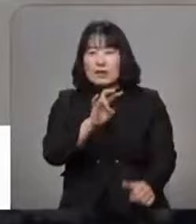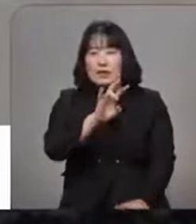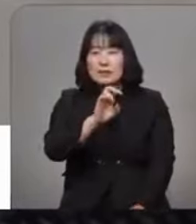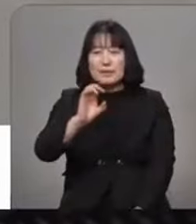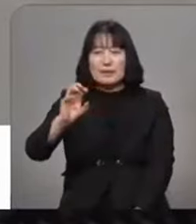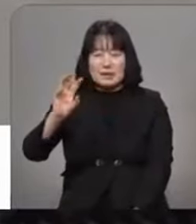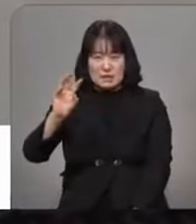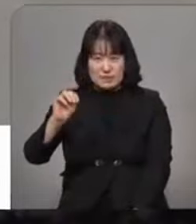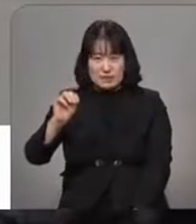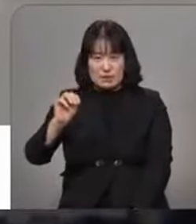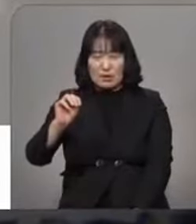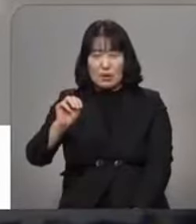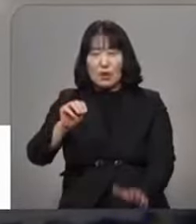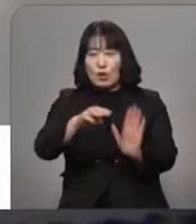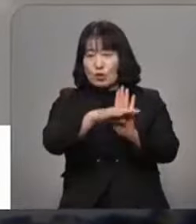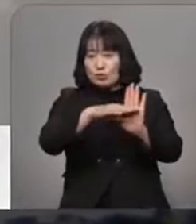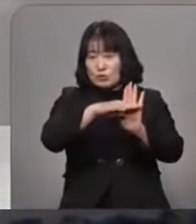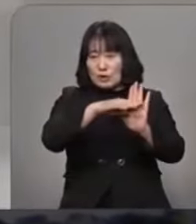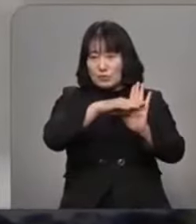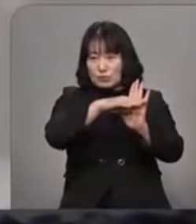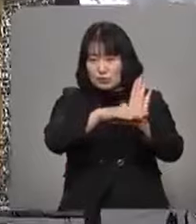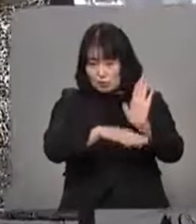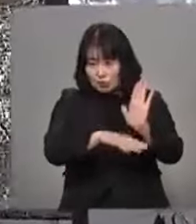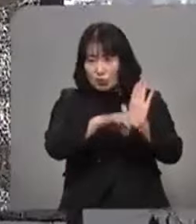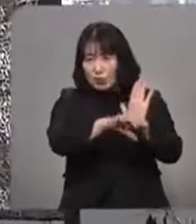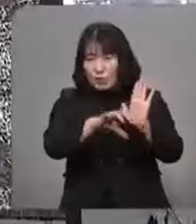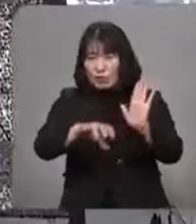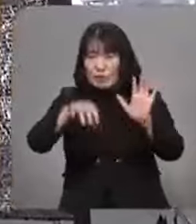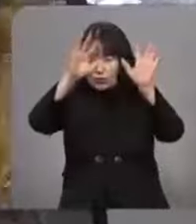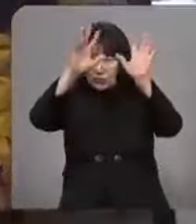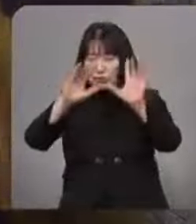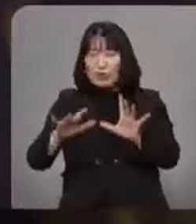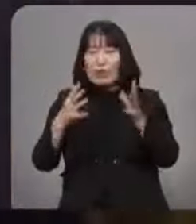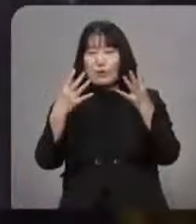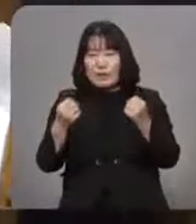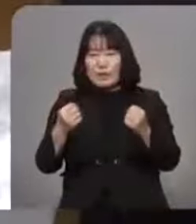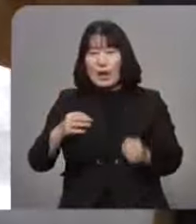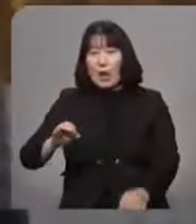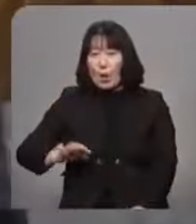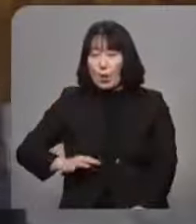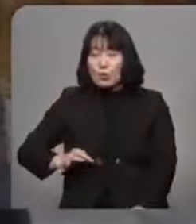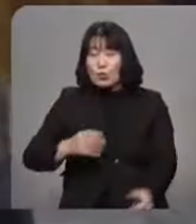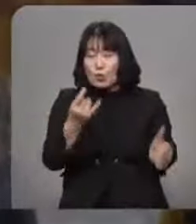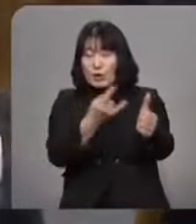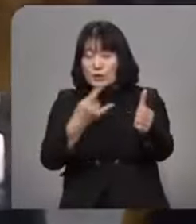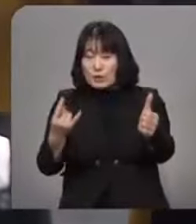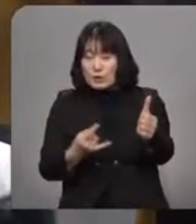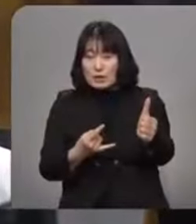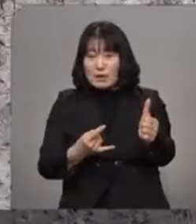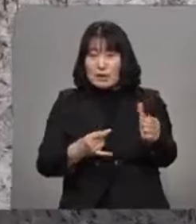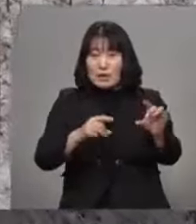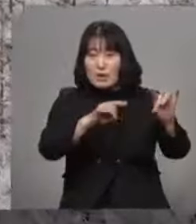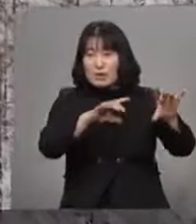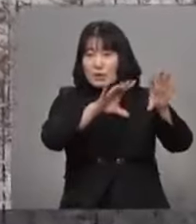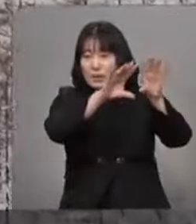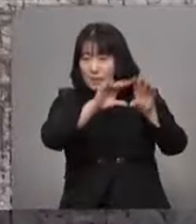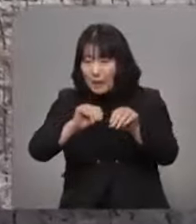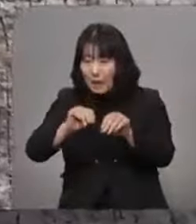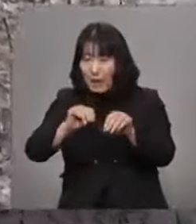24cm 등 강원 중남부 지역에 집중됐습니다. 원주와 횡성에선 400여 가구에서 한때 정전이